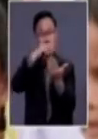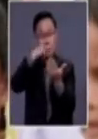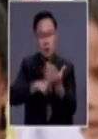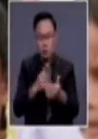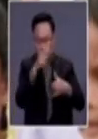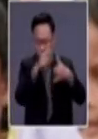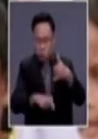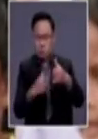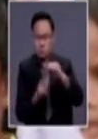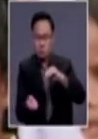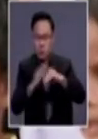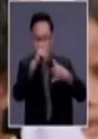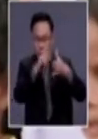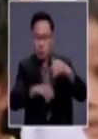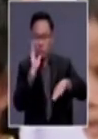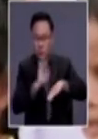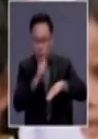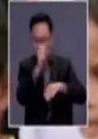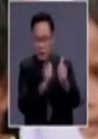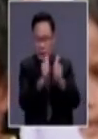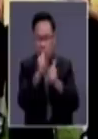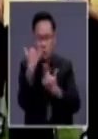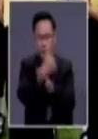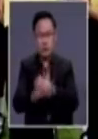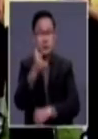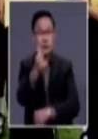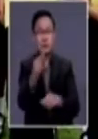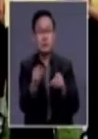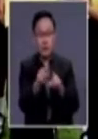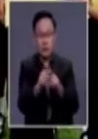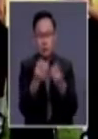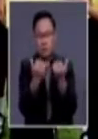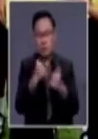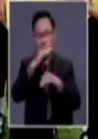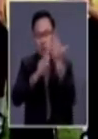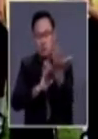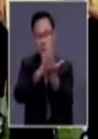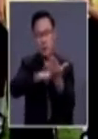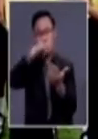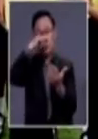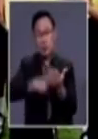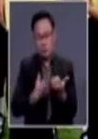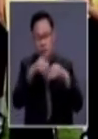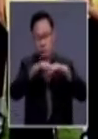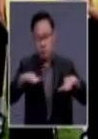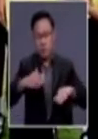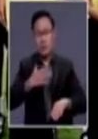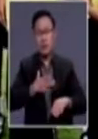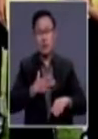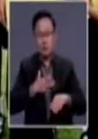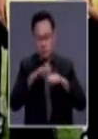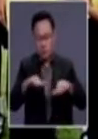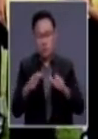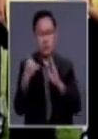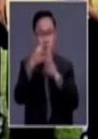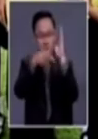ดความเหลื่อมล้ำและเพิ่มขีดความสามารถในการแข่งขันของประเทศครับวันนี้รายการเดินหน้าประเทศไทยผมอิทธิเดชสุพงษ์และน้องๆโรงเรียนบ้านตากแดดจังหวั